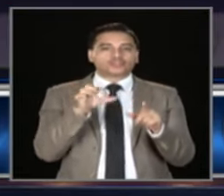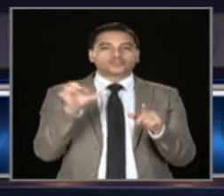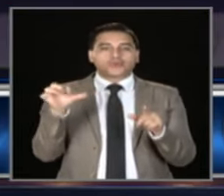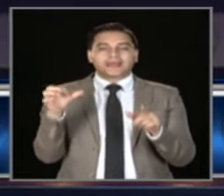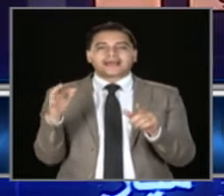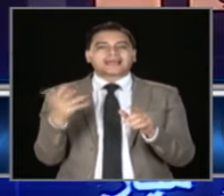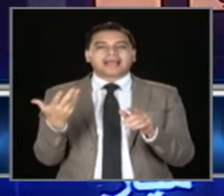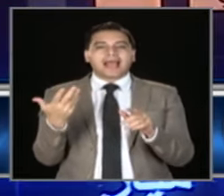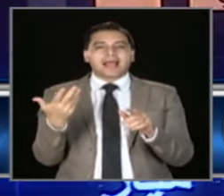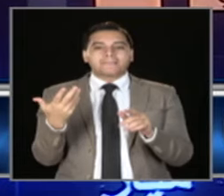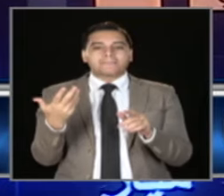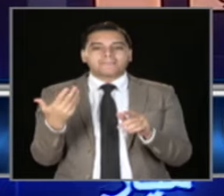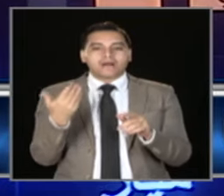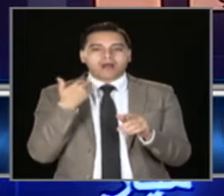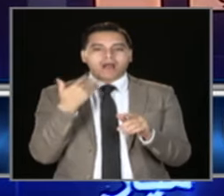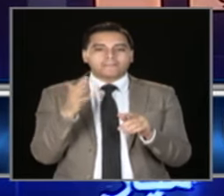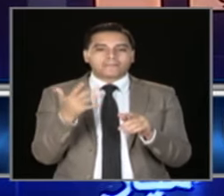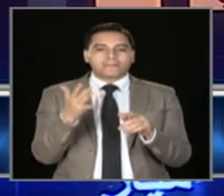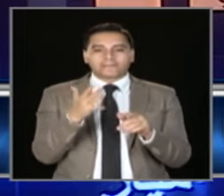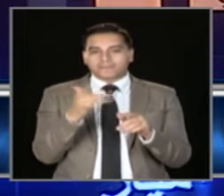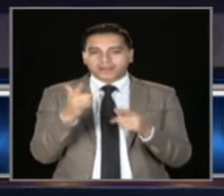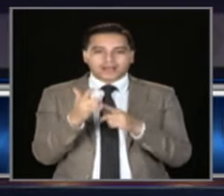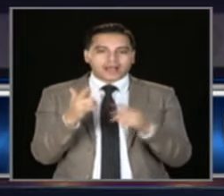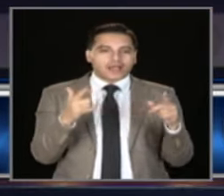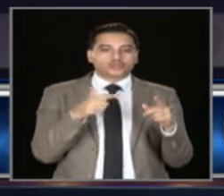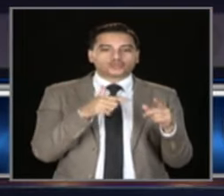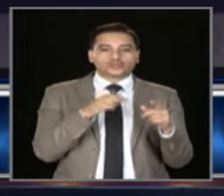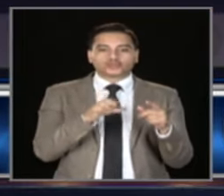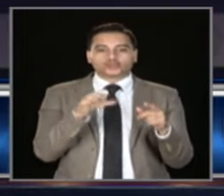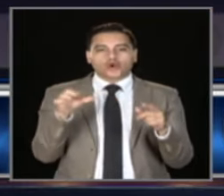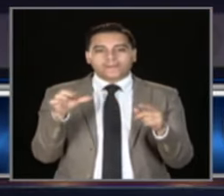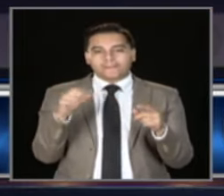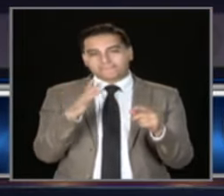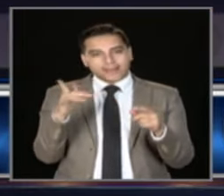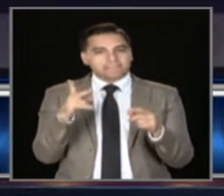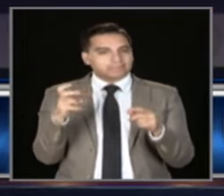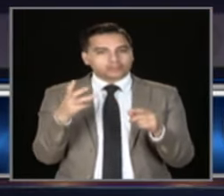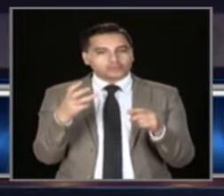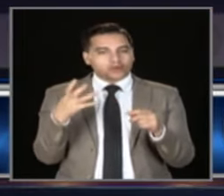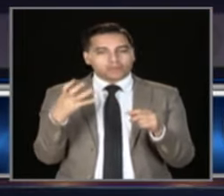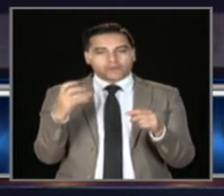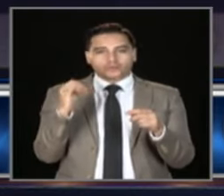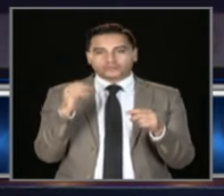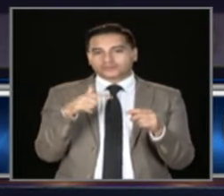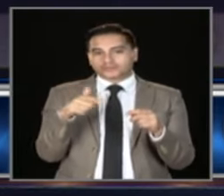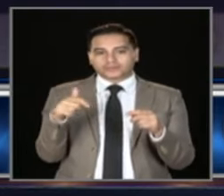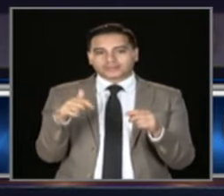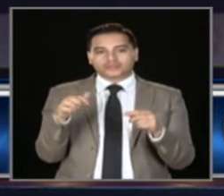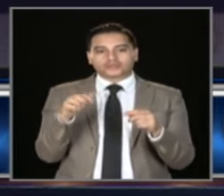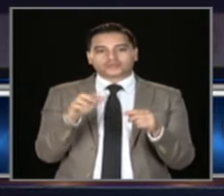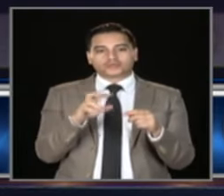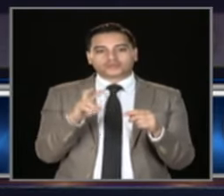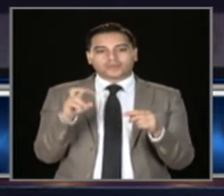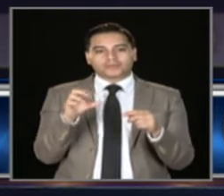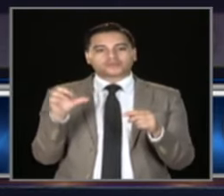900 اختاري منه ورقم مقفول يعني انت عندك فرصه 100 200 300 400 500